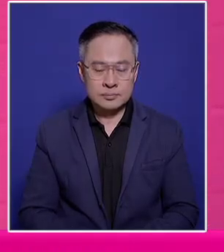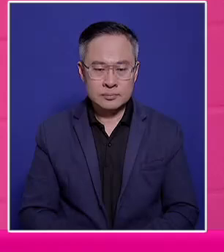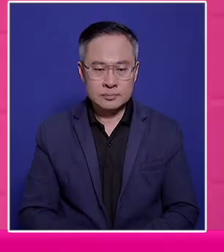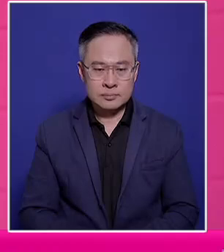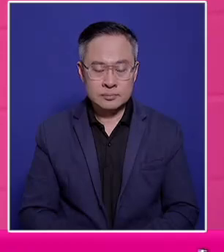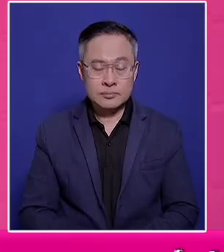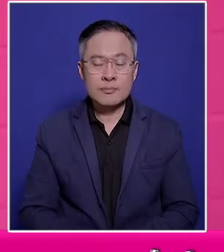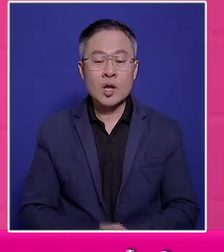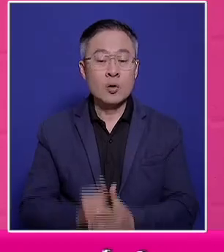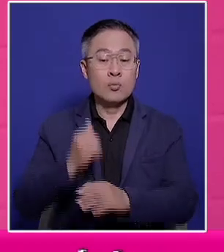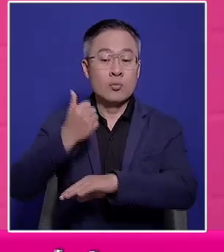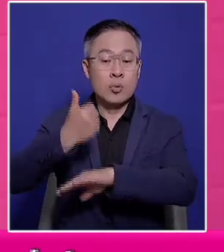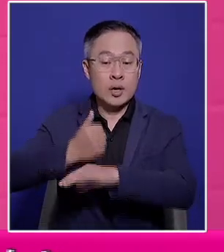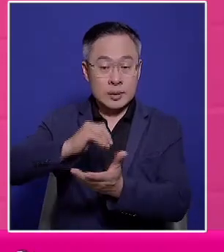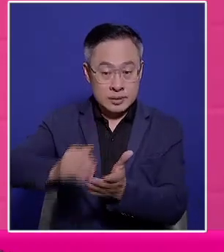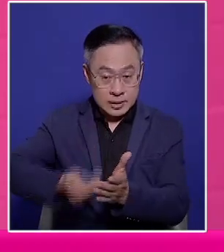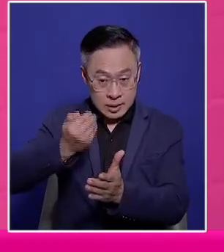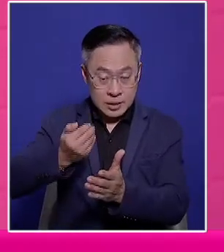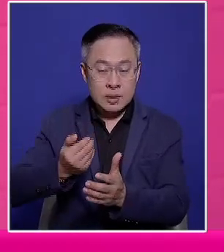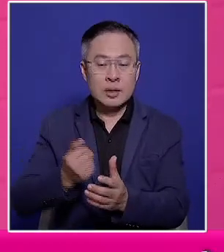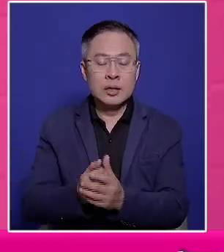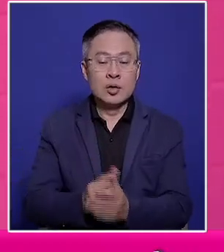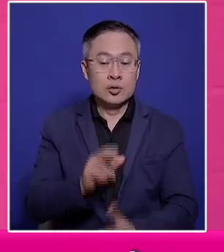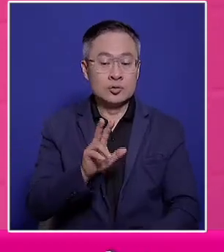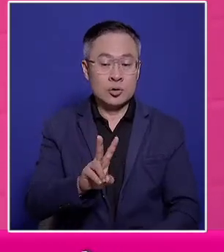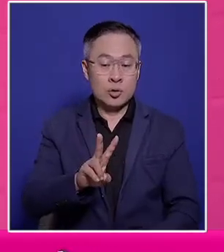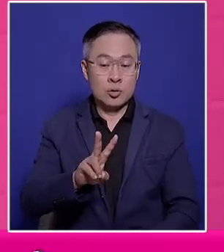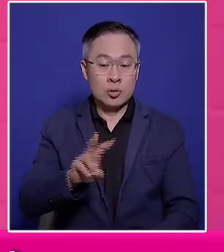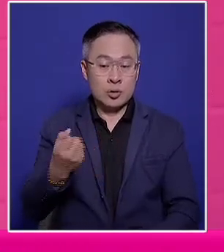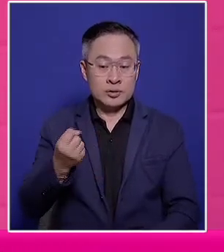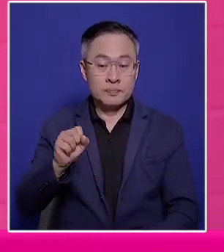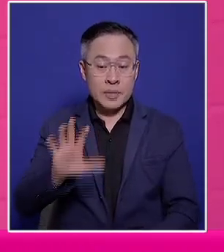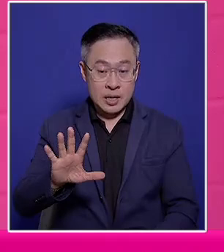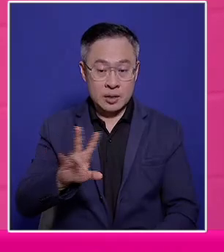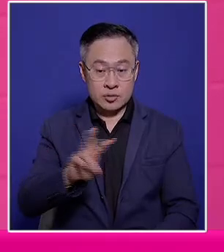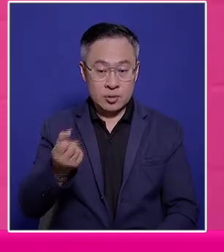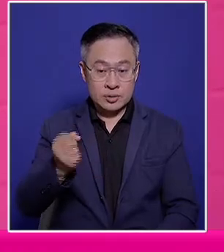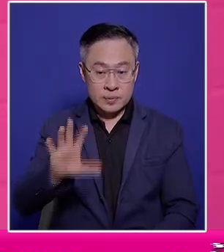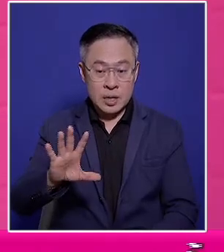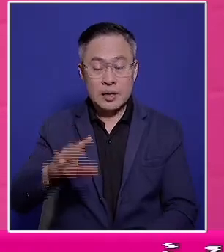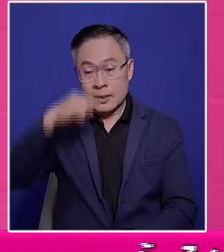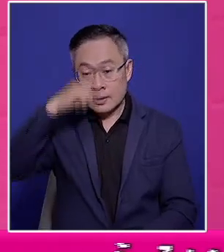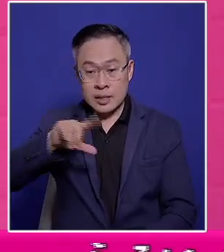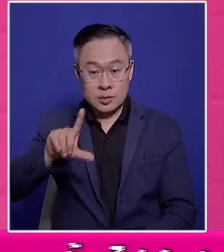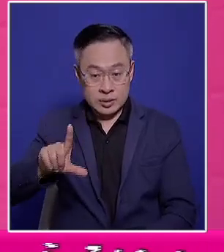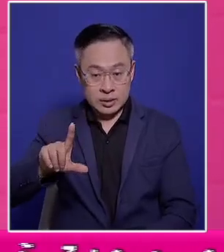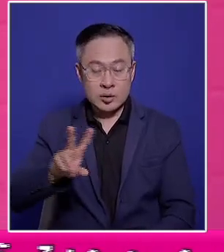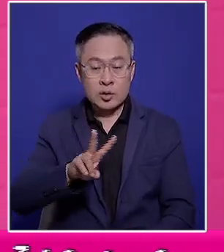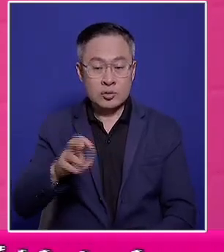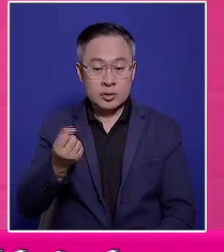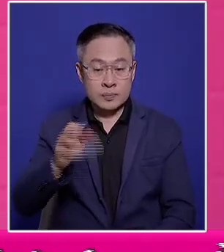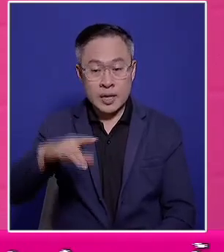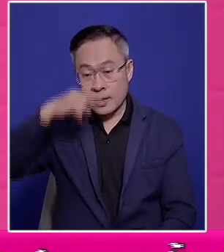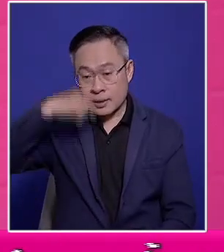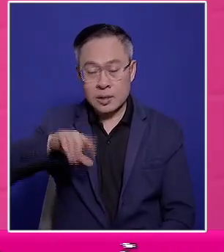ประธานกรรมการสุ่มตักลูกบอลได้งวดที่215หมวดอักษรลอลิงงวดที่215